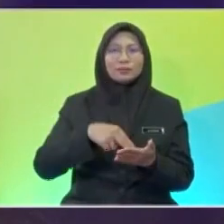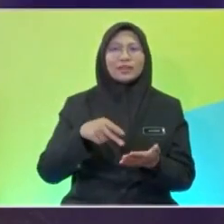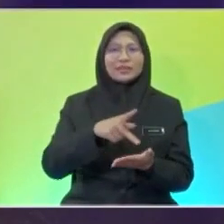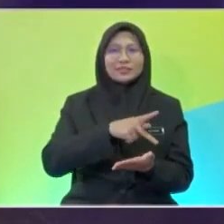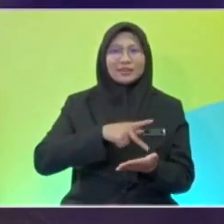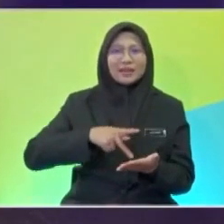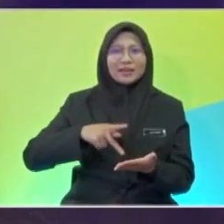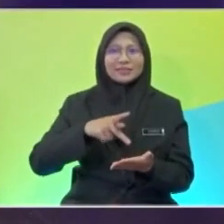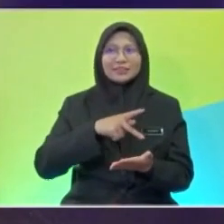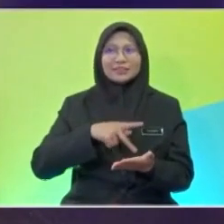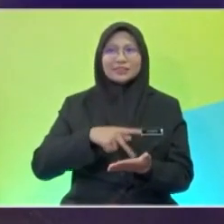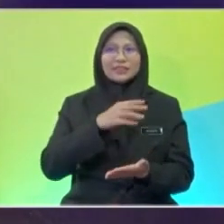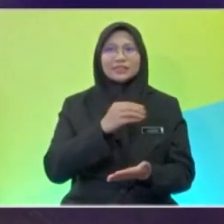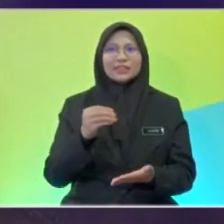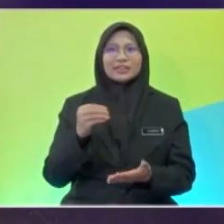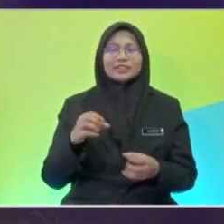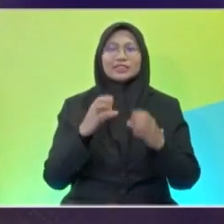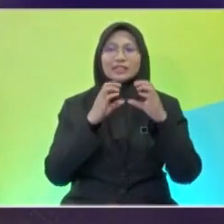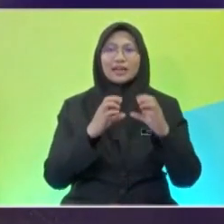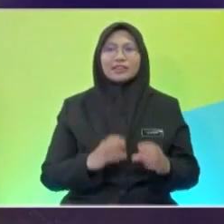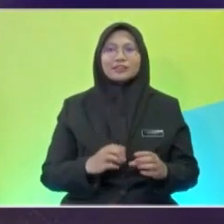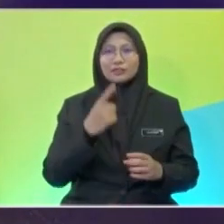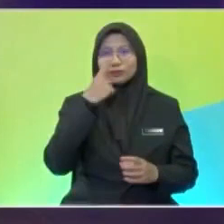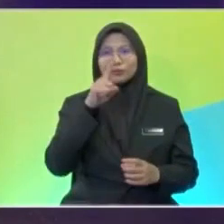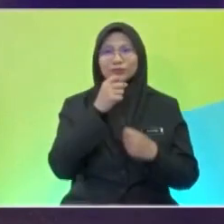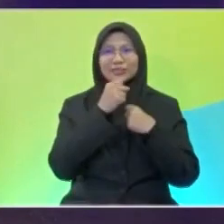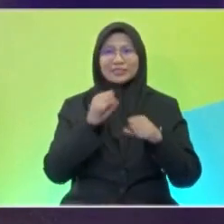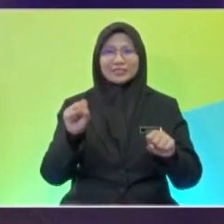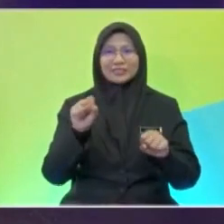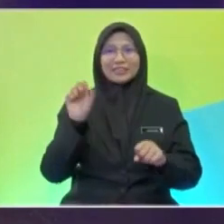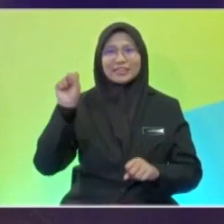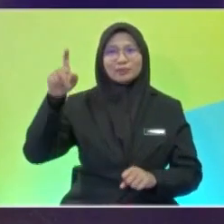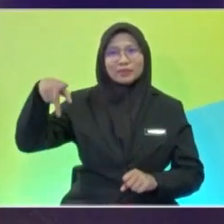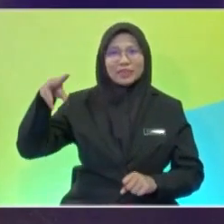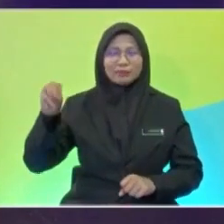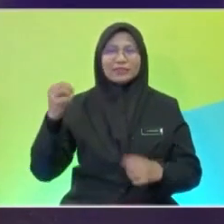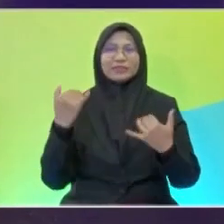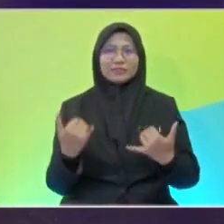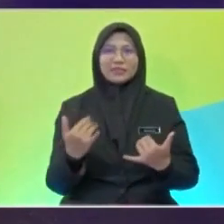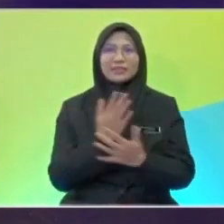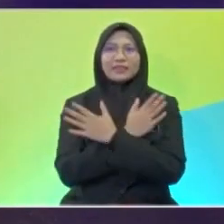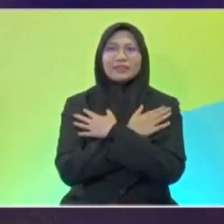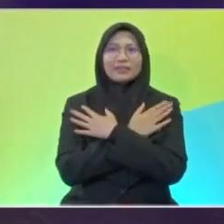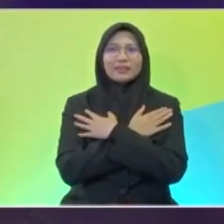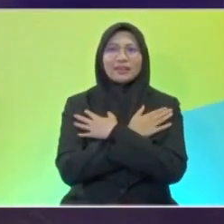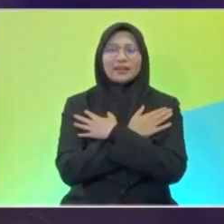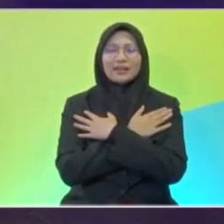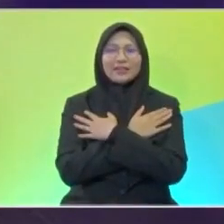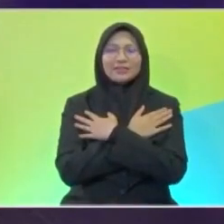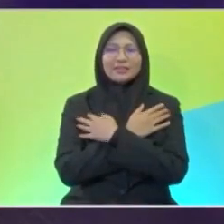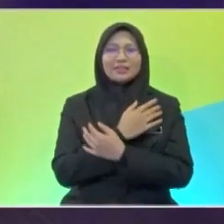juga bagi tips-tips untuk persediaan gitu untuk SBM dan Tia Baiklah sekarang kita akan melihat sebentar ingat balik